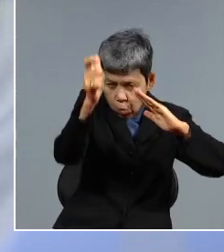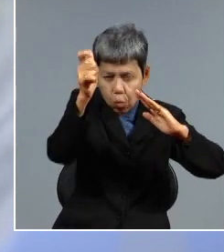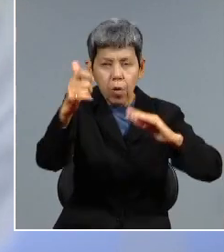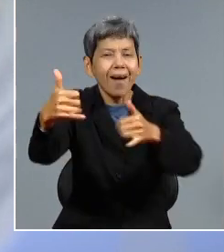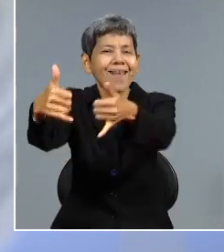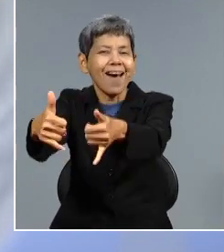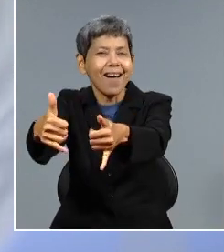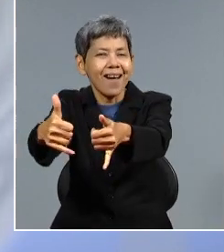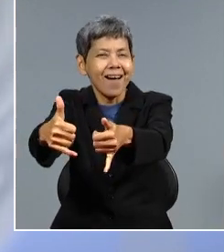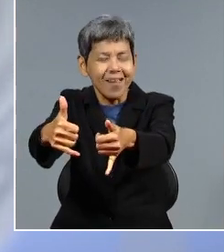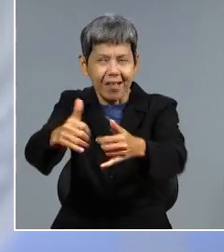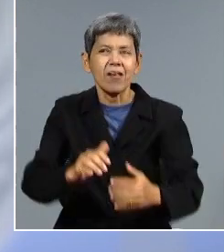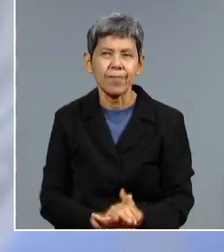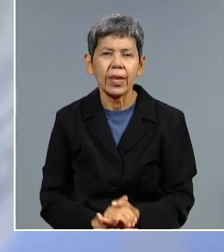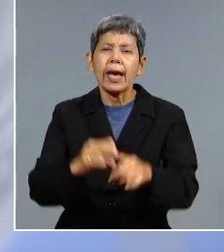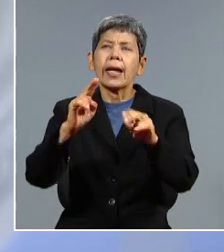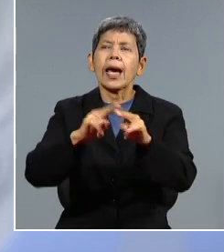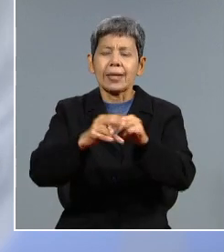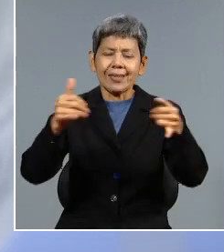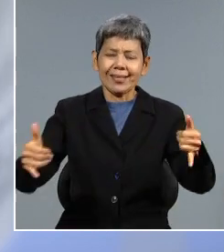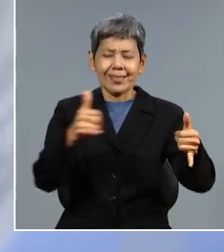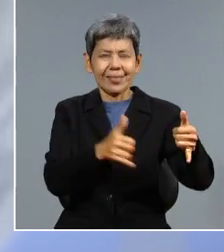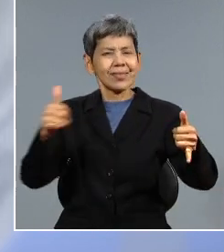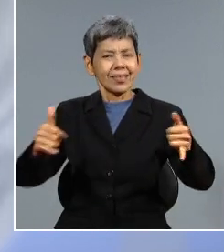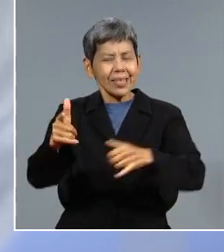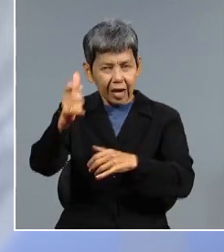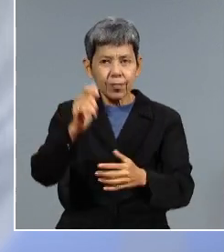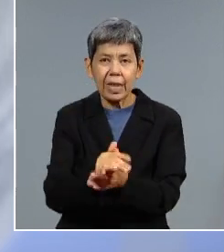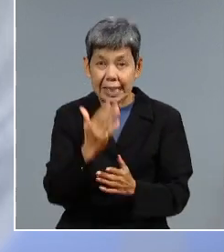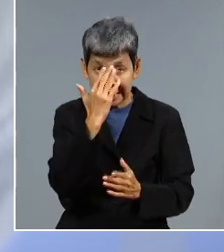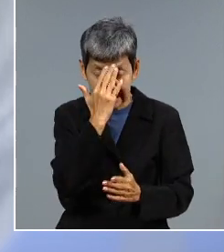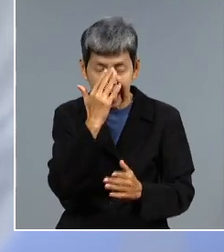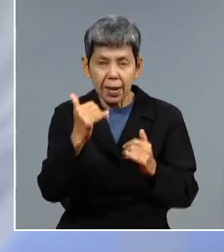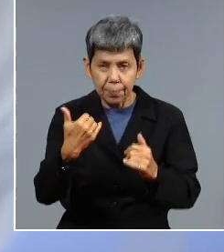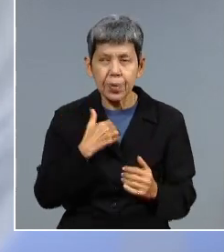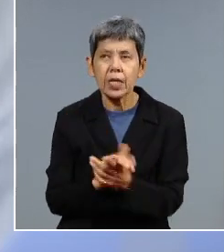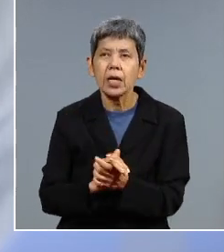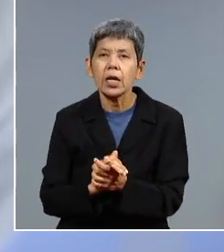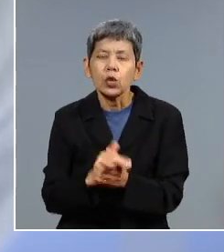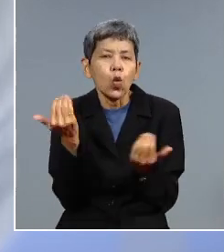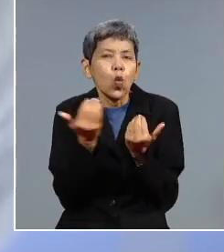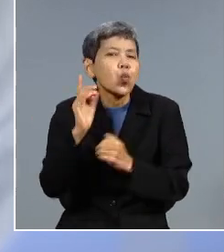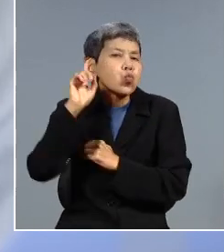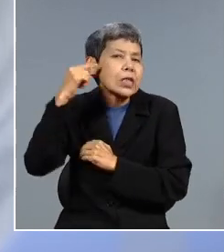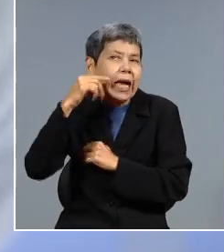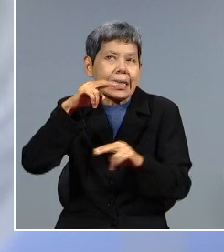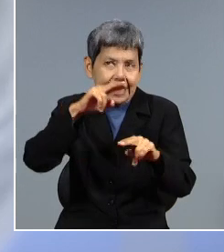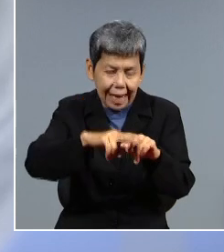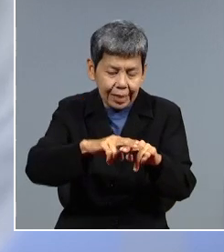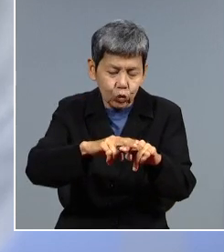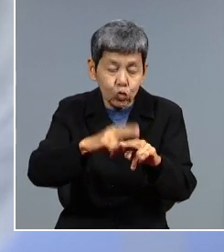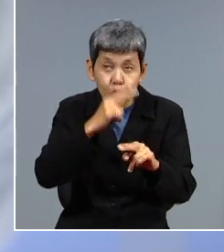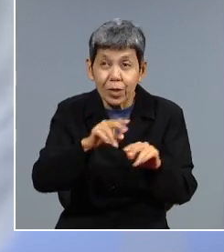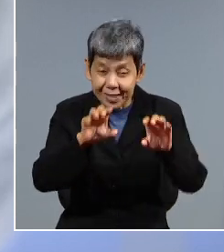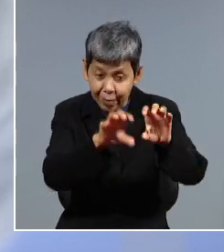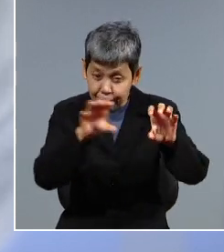ยิงมาแล้วเขานั่งแบบปืนระยะห่างกันอยู่ด้านหน้าสุดก็คือคุณปุ้มซึ่งเป็นลูกสาวนี่นะอัน